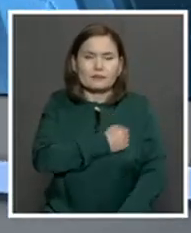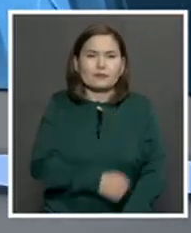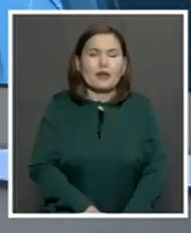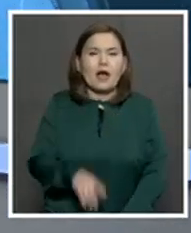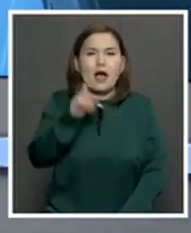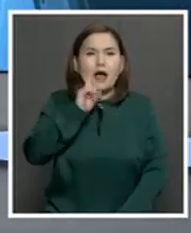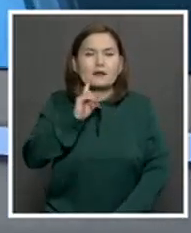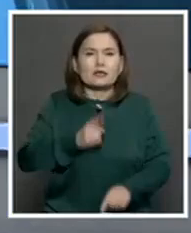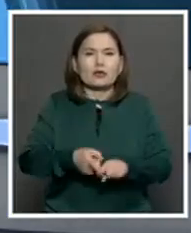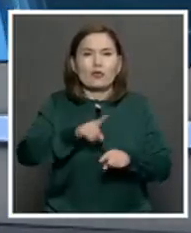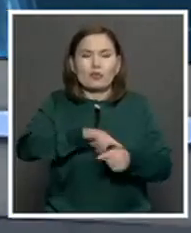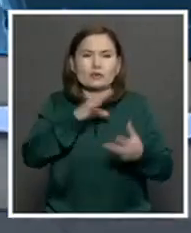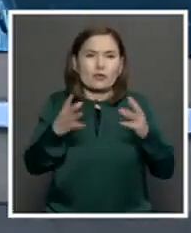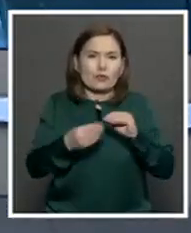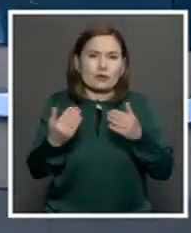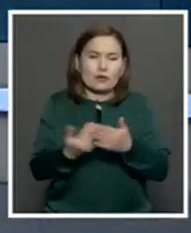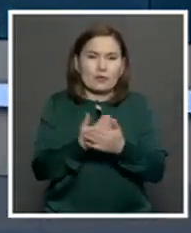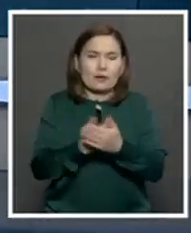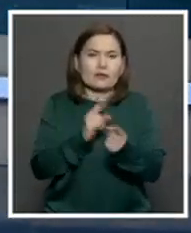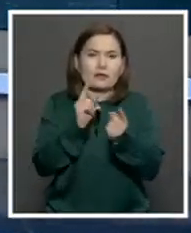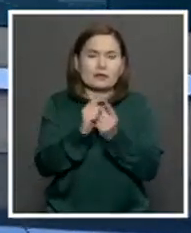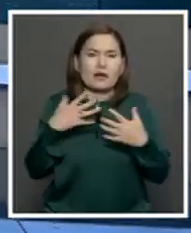Әзірге айтарымыз осы. Шығарылымға қатысты сұрақтарыңыз бар